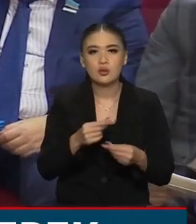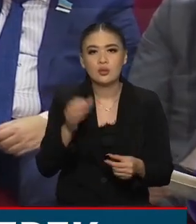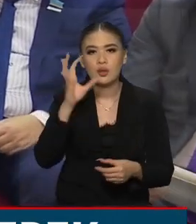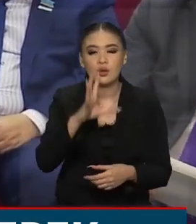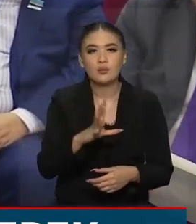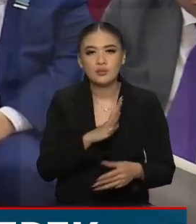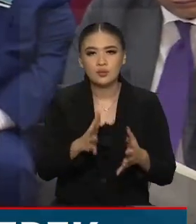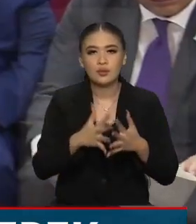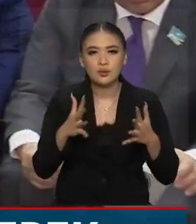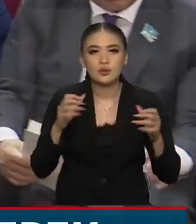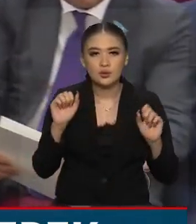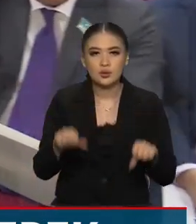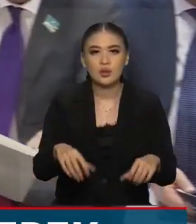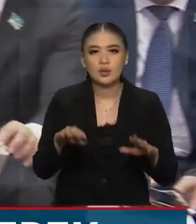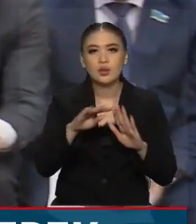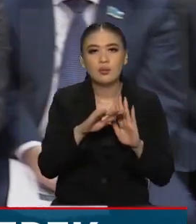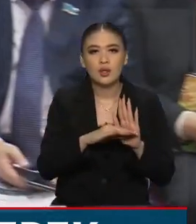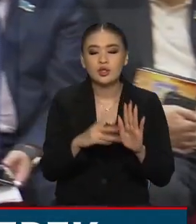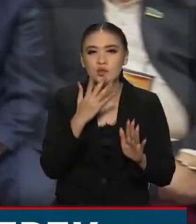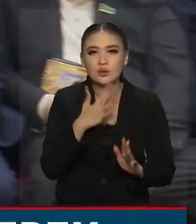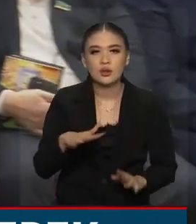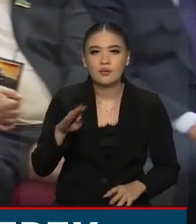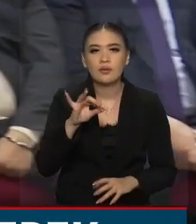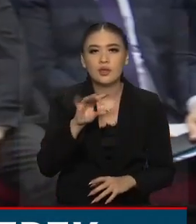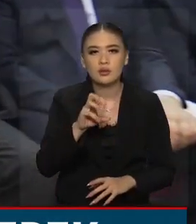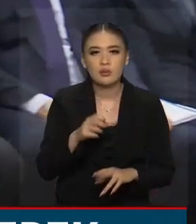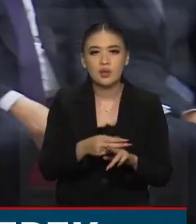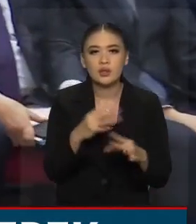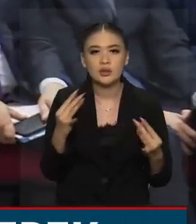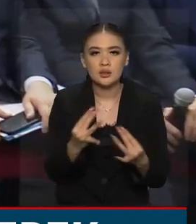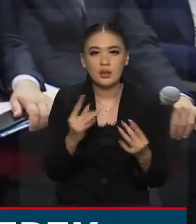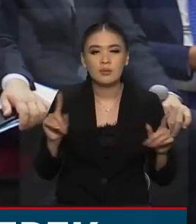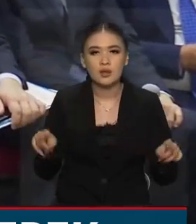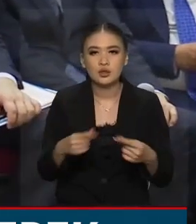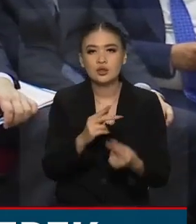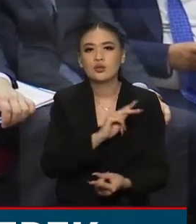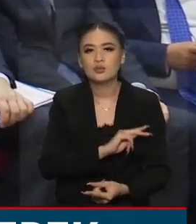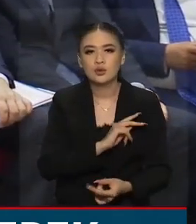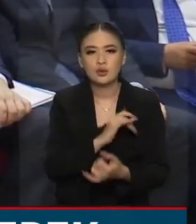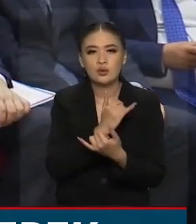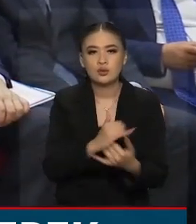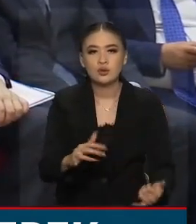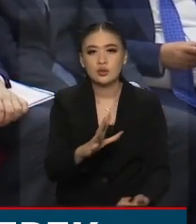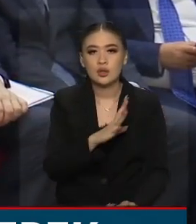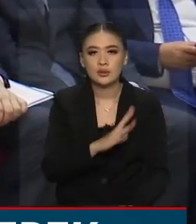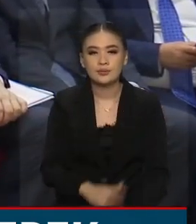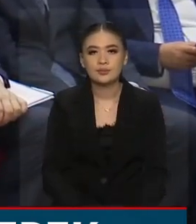құнарлығын арттыруға болады. Жобаға шетелдік фермерлер қызығушылық танытып, бірлесе жұмыс жасауды ұсынған.